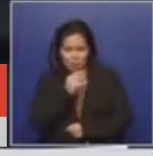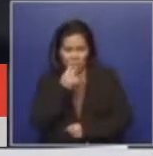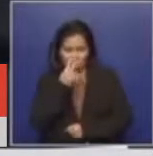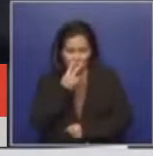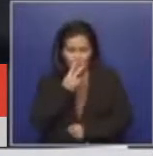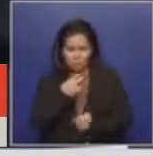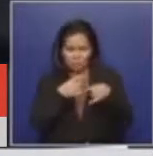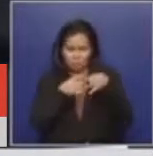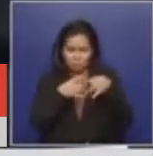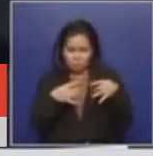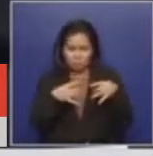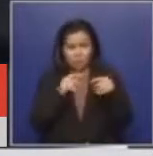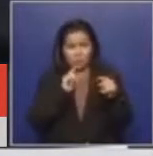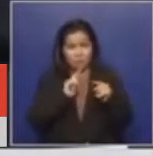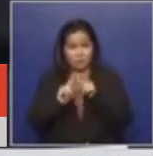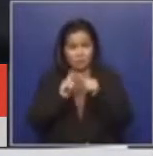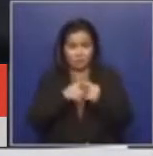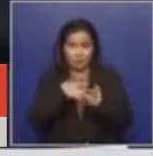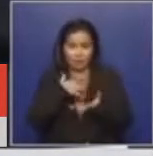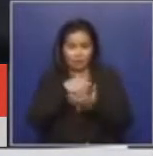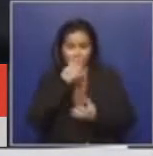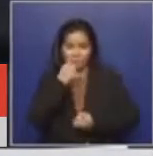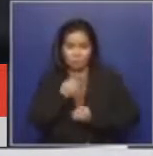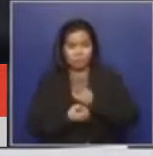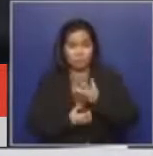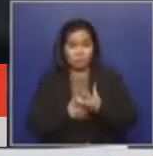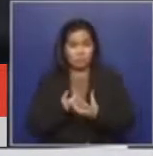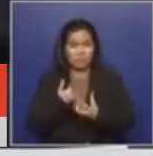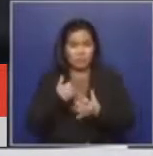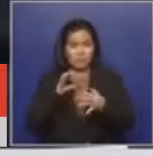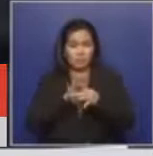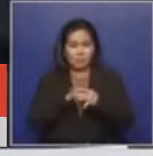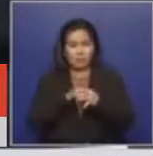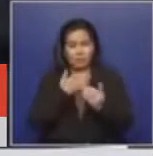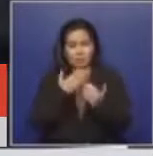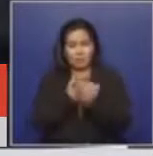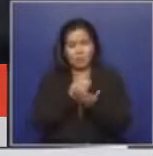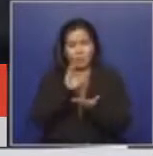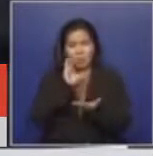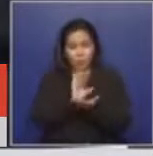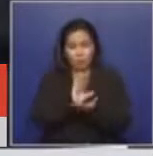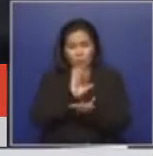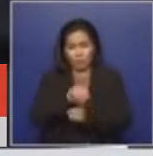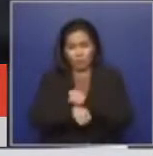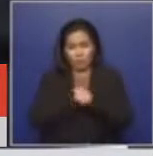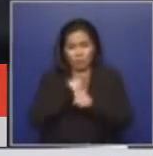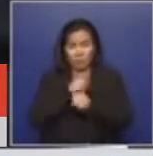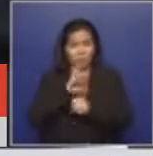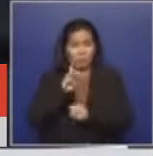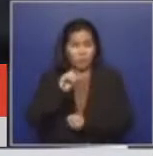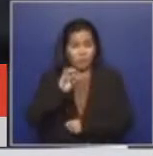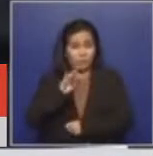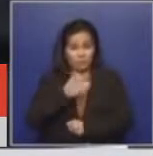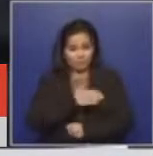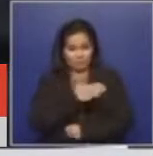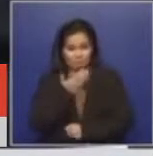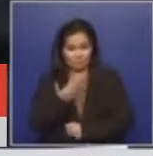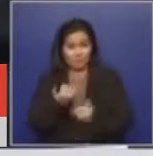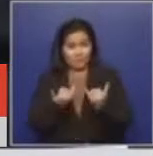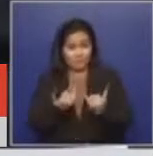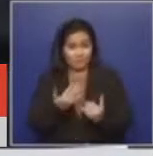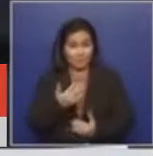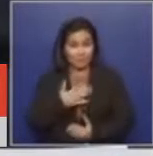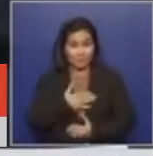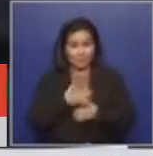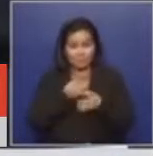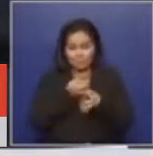ของพ.ร.บ.งบประมาณของปี64ในครั้งนี้ส่วนตัวผมเองแล้วก็จะขออภิปรายเกี่ยวกับ